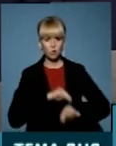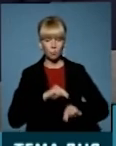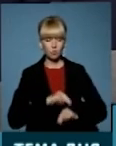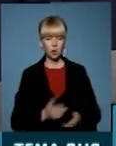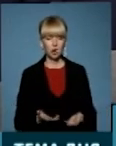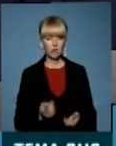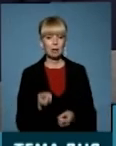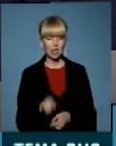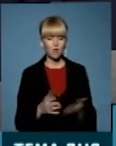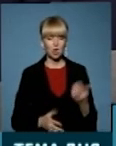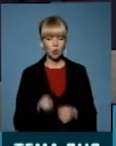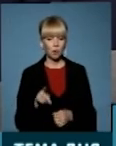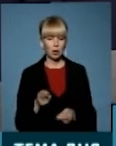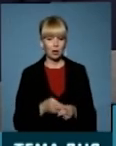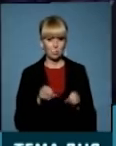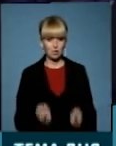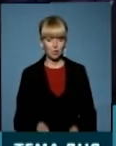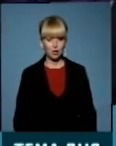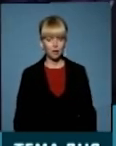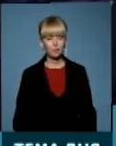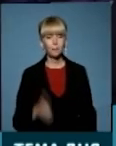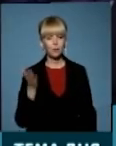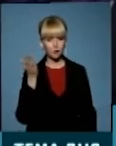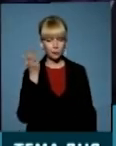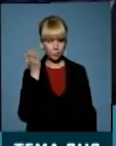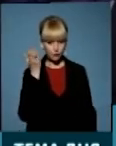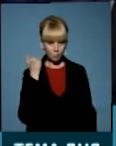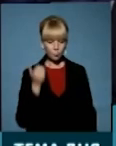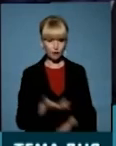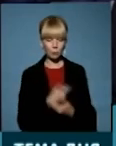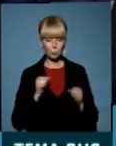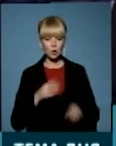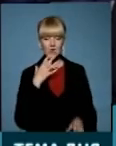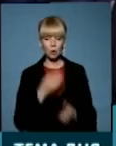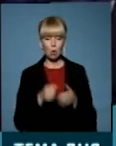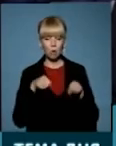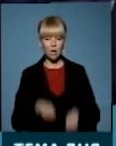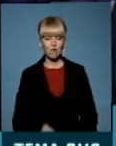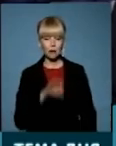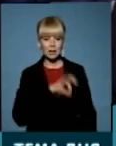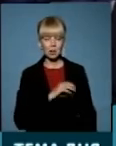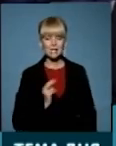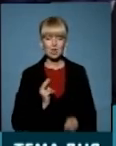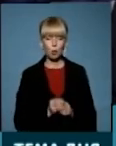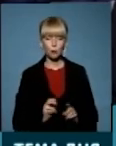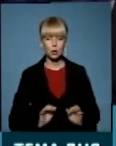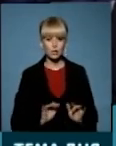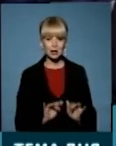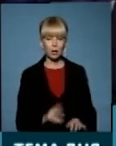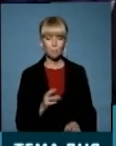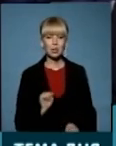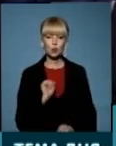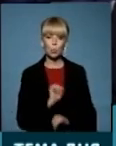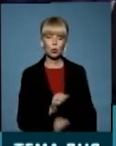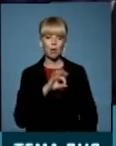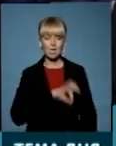і навіть якщо він небезпечний. Раніше ми могли своїми правами застосовувати запобіжні заходи,